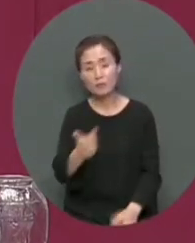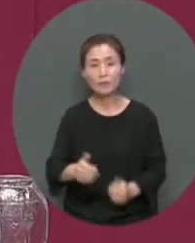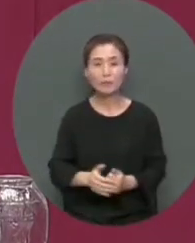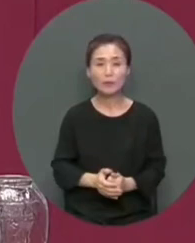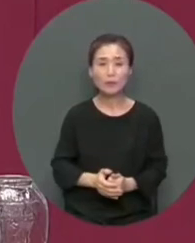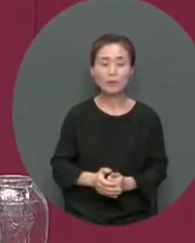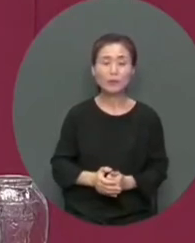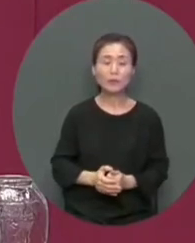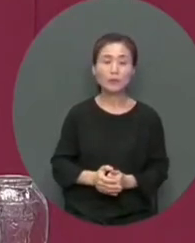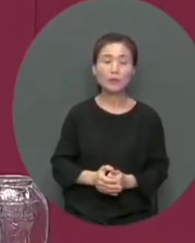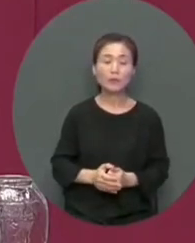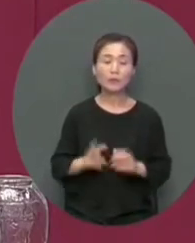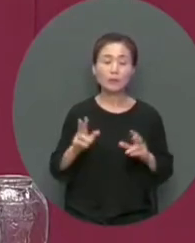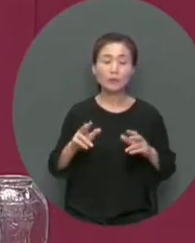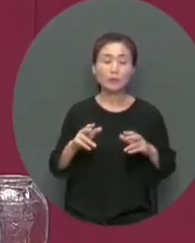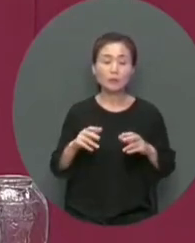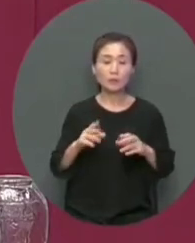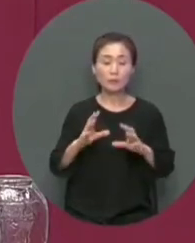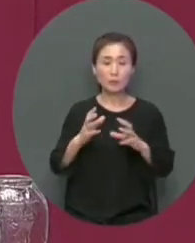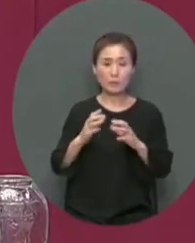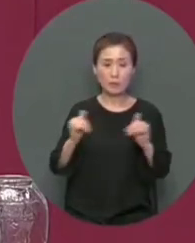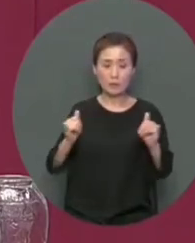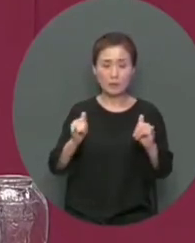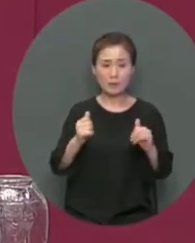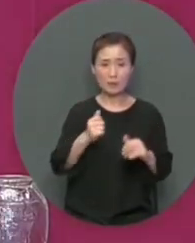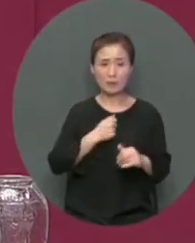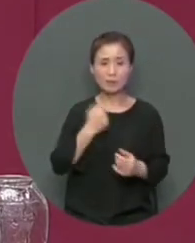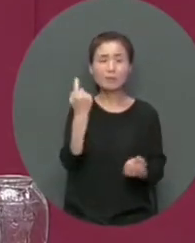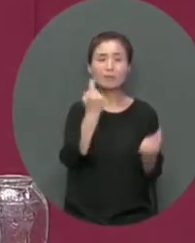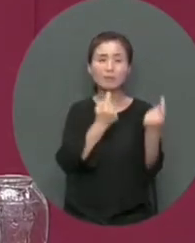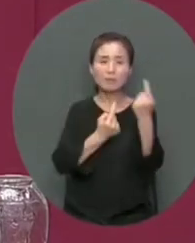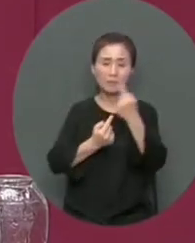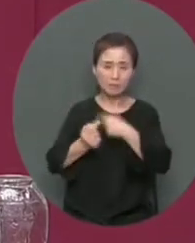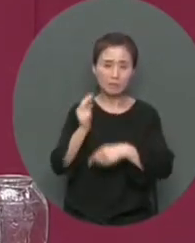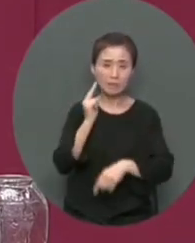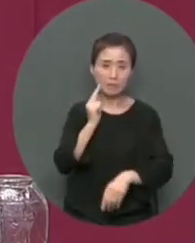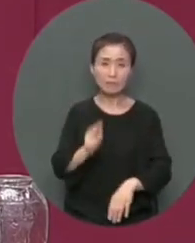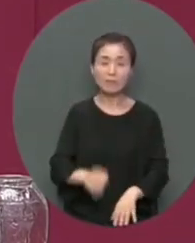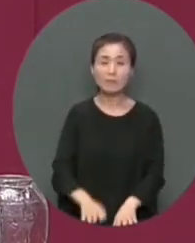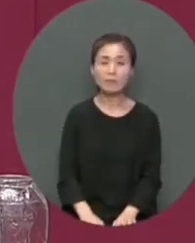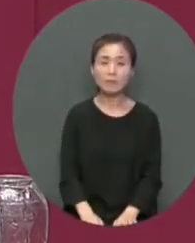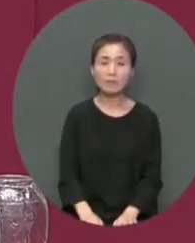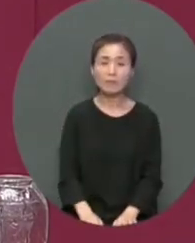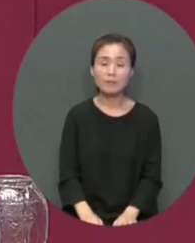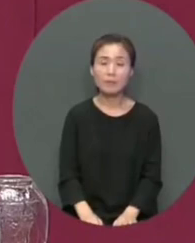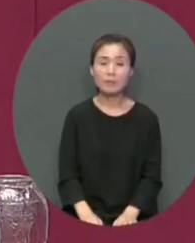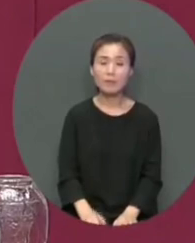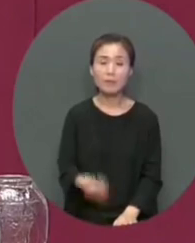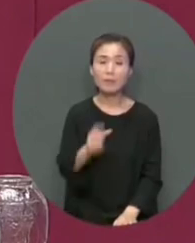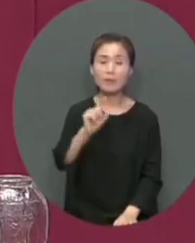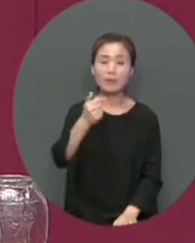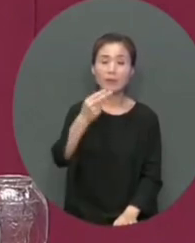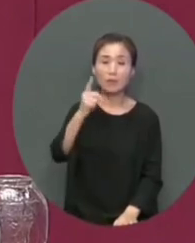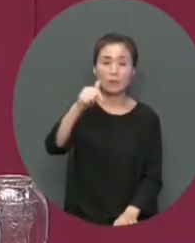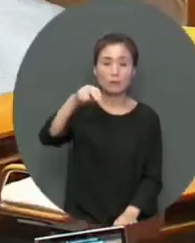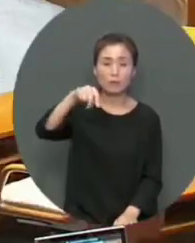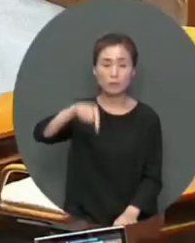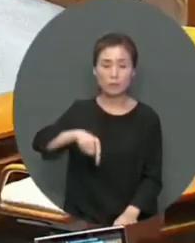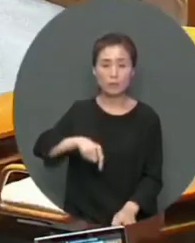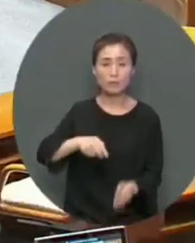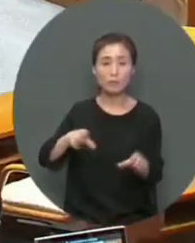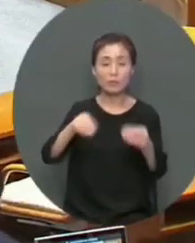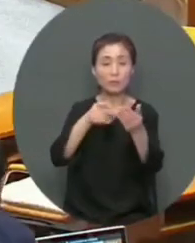국회의원 추락하고 국민의 자존은 심각한 상처를 입고 있습니다. 한덕수 총리님 나와주십시오.